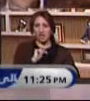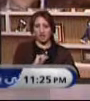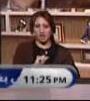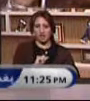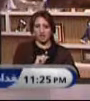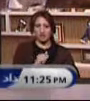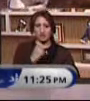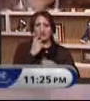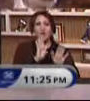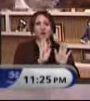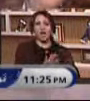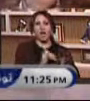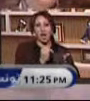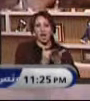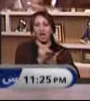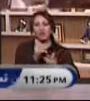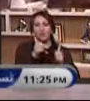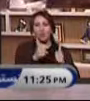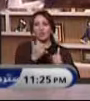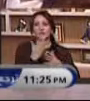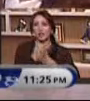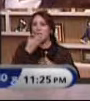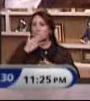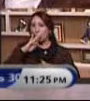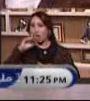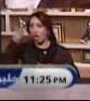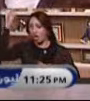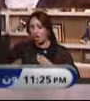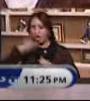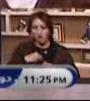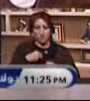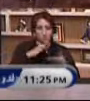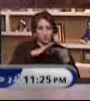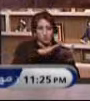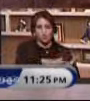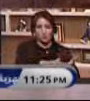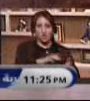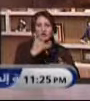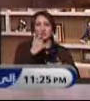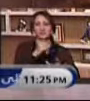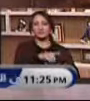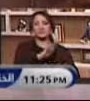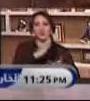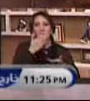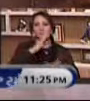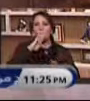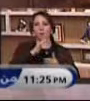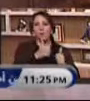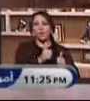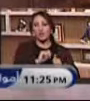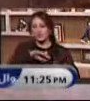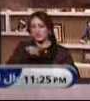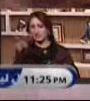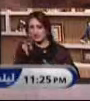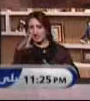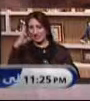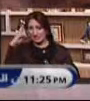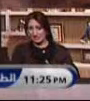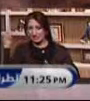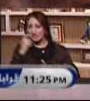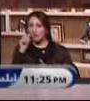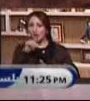النعمة على من ذكر المنعم، ومحق الله النعمة عن من ذكر النعمة ونسي المنعم. فده